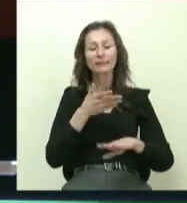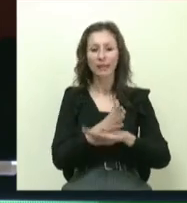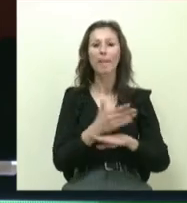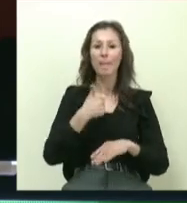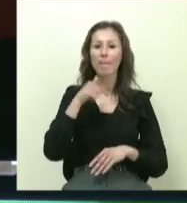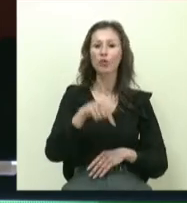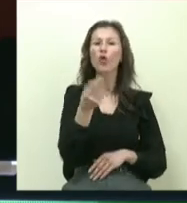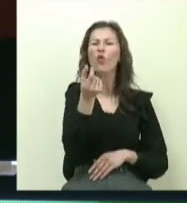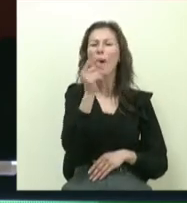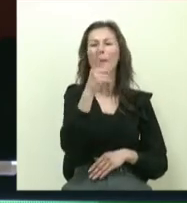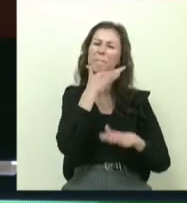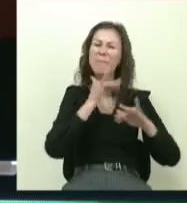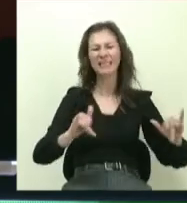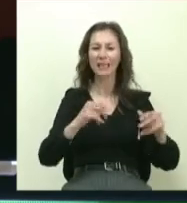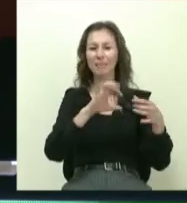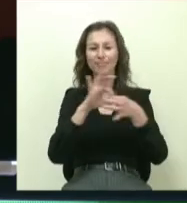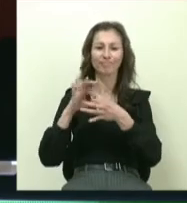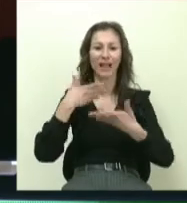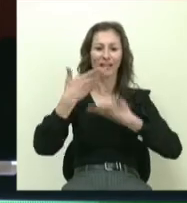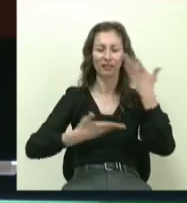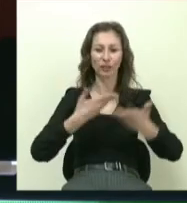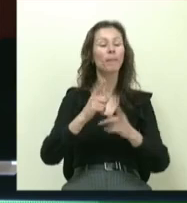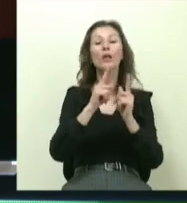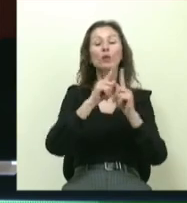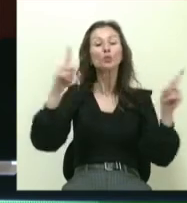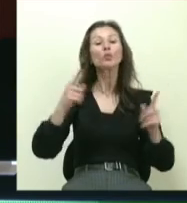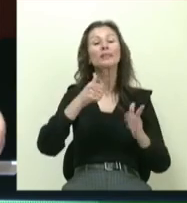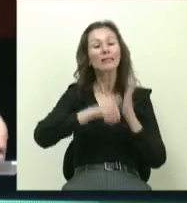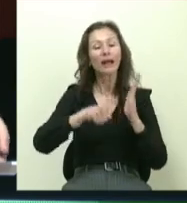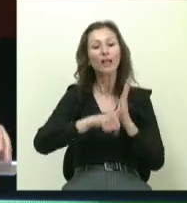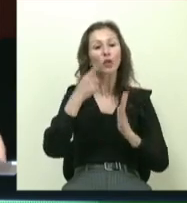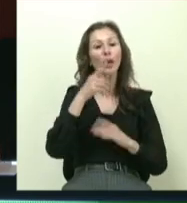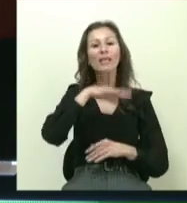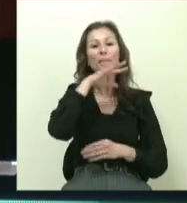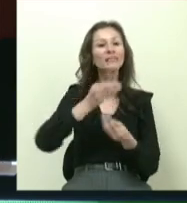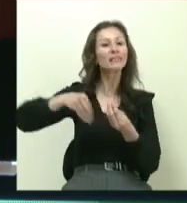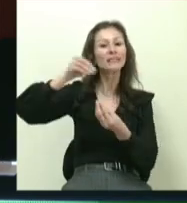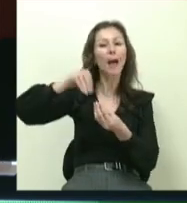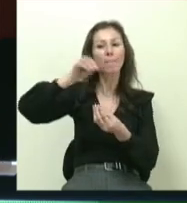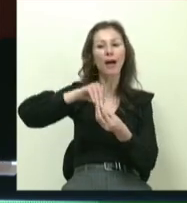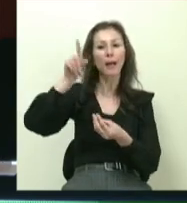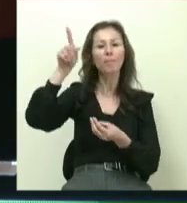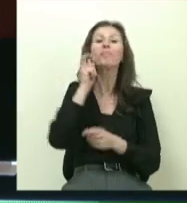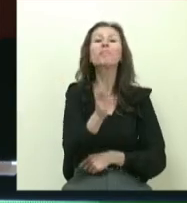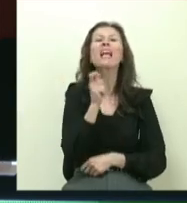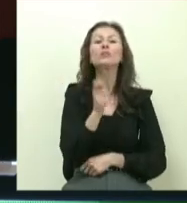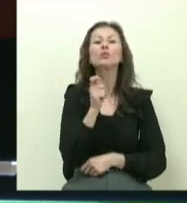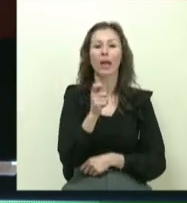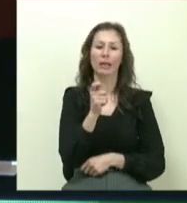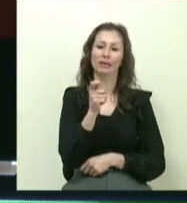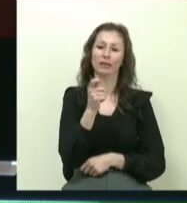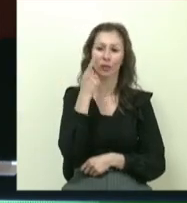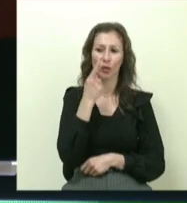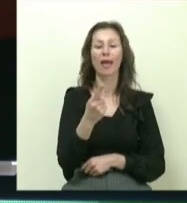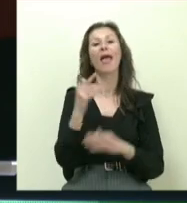Ben bunu ufak bir benzetme ile anlatacağım size uzun yıllar boyunca Türkiye'de yabancı sermaye mecburiyet icabı